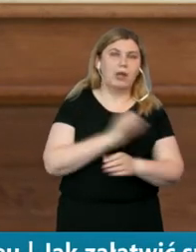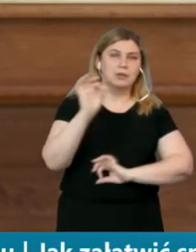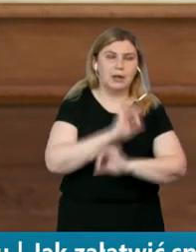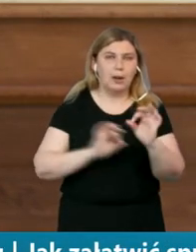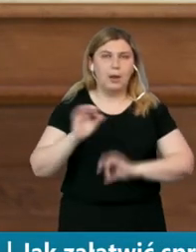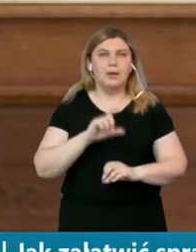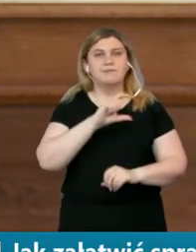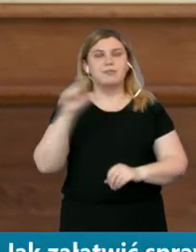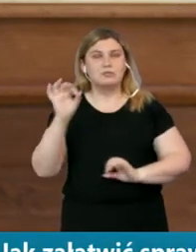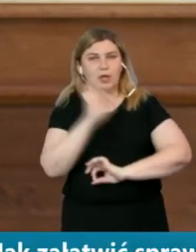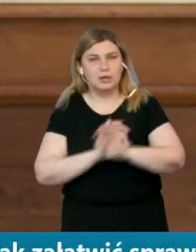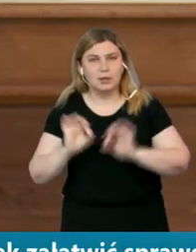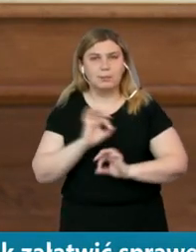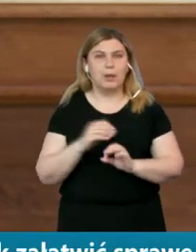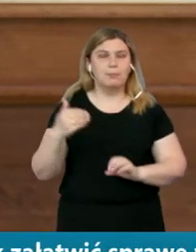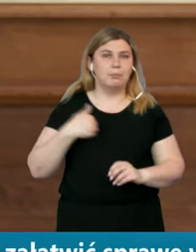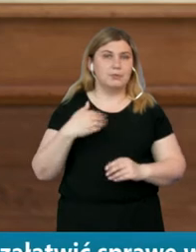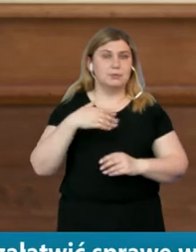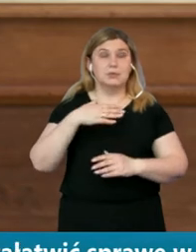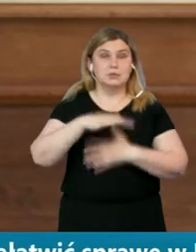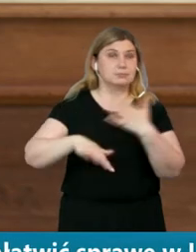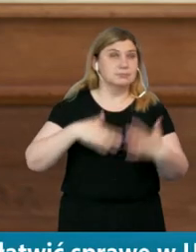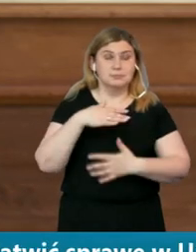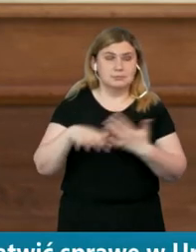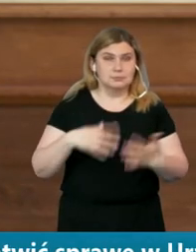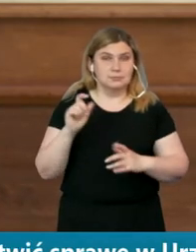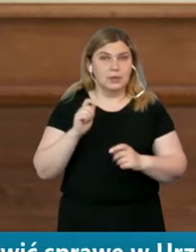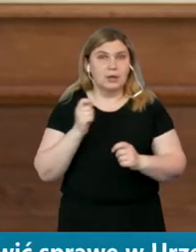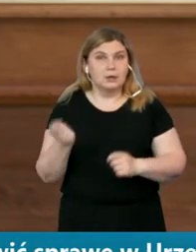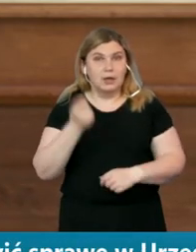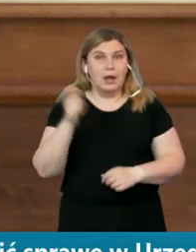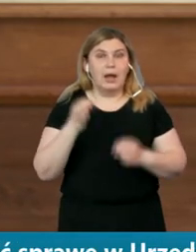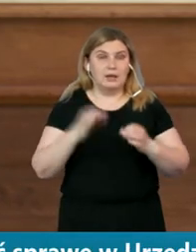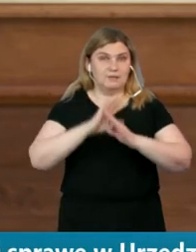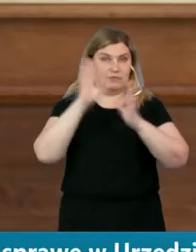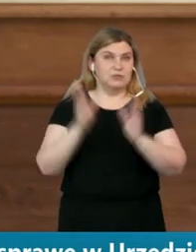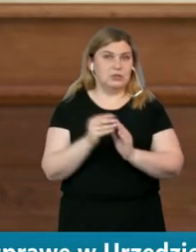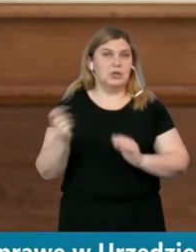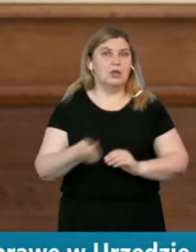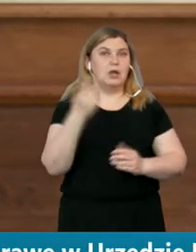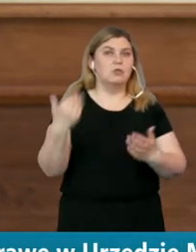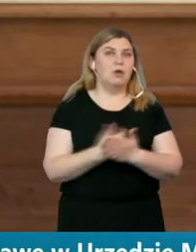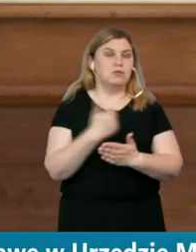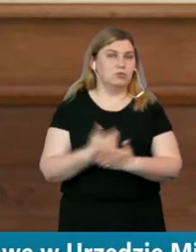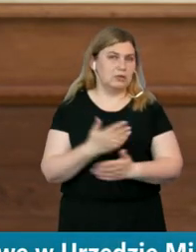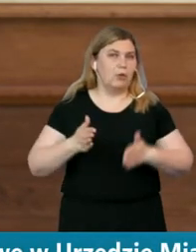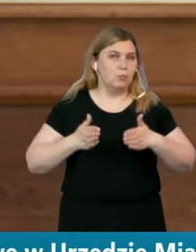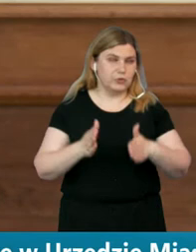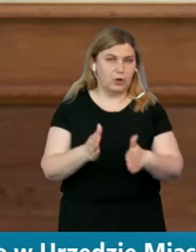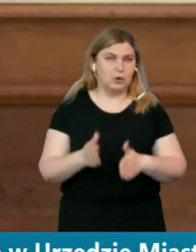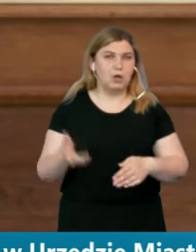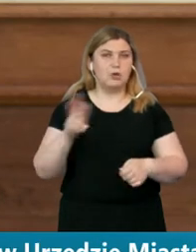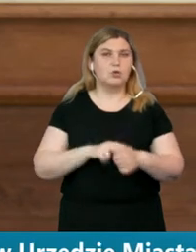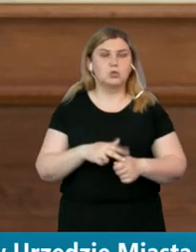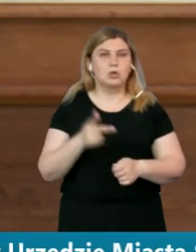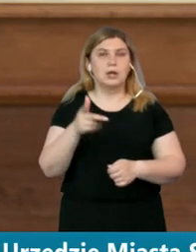trakcie remontu, to też Barmagedon komunikacyjny, no ale już dzisiaj wszyscy jeździmy nowoczesną drogą, która nie